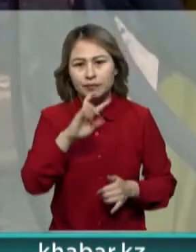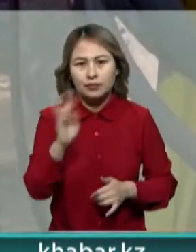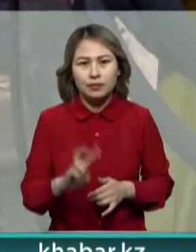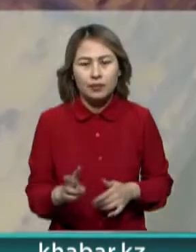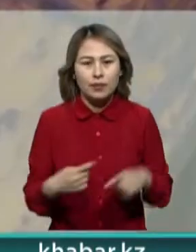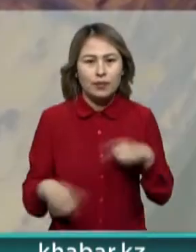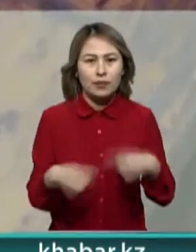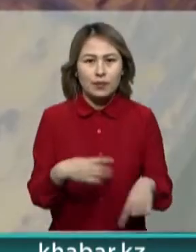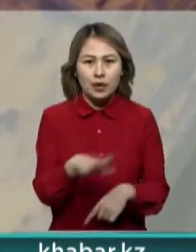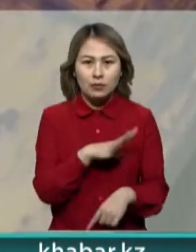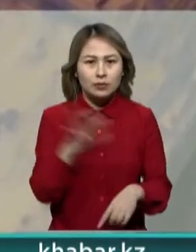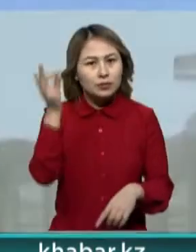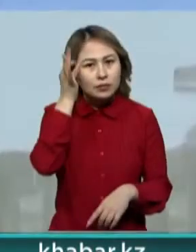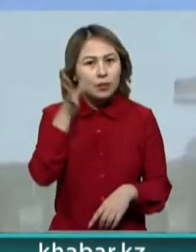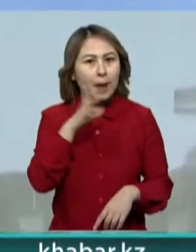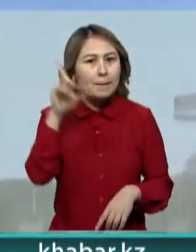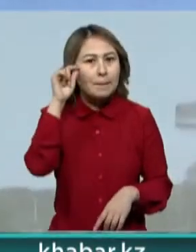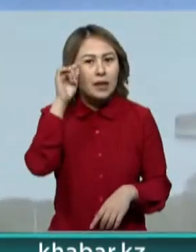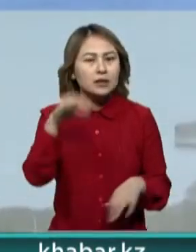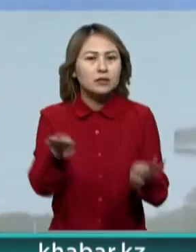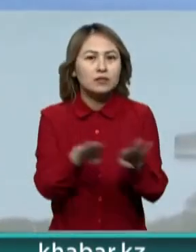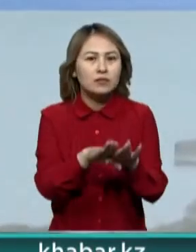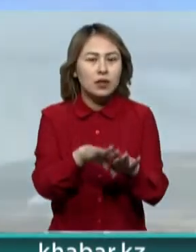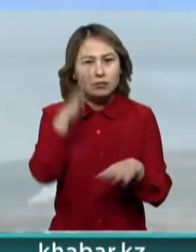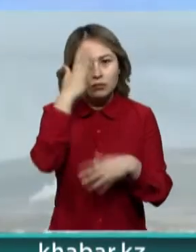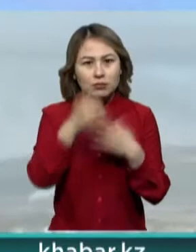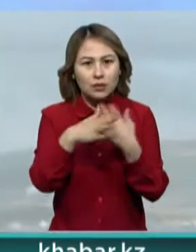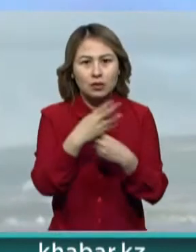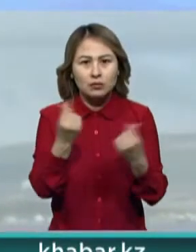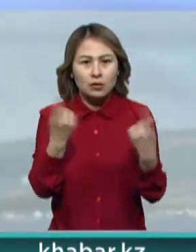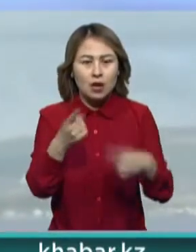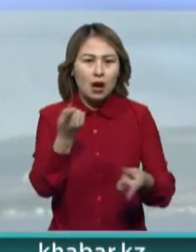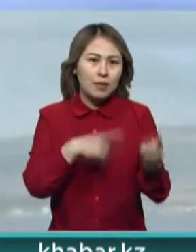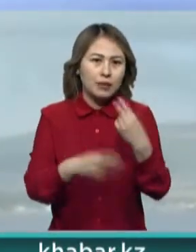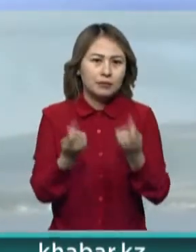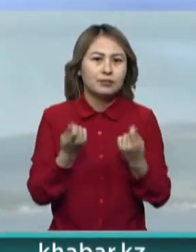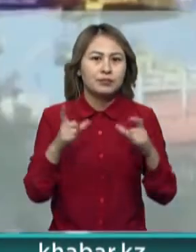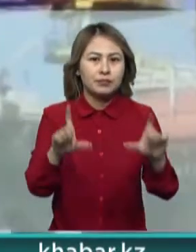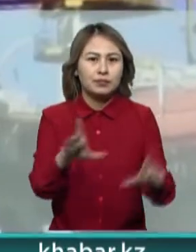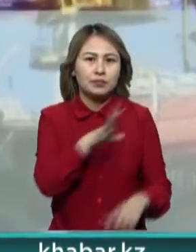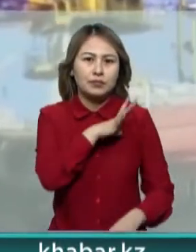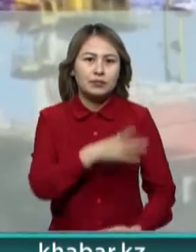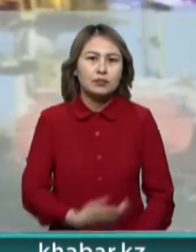долларға саудаланды. Еске сала кетейік, дүйсенбіде мұнай бағасы күрт құлдырап, кейін қайта қымбаттай бастады.